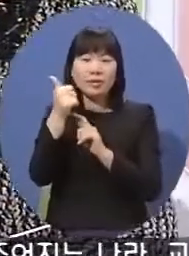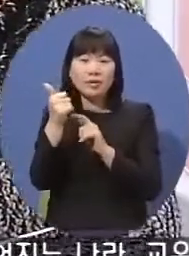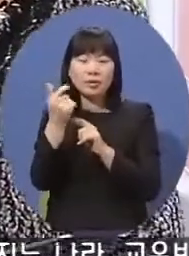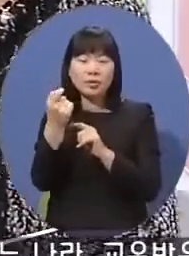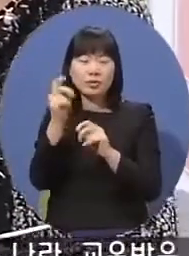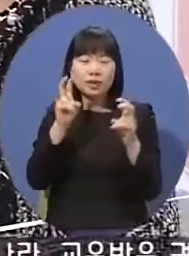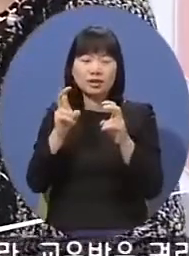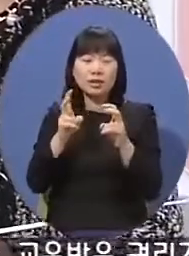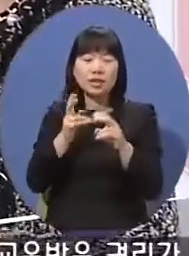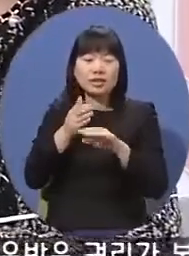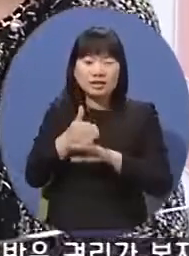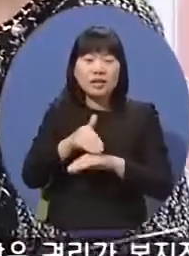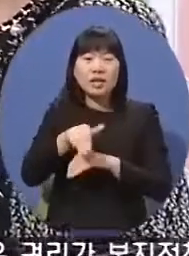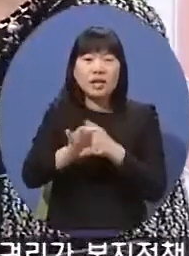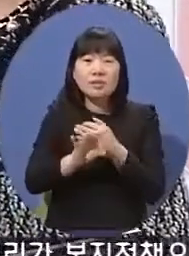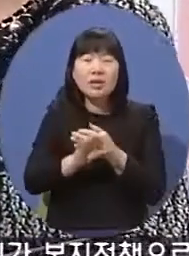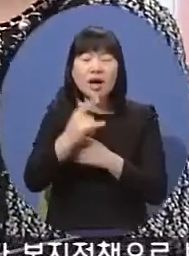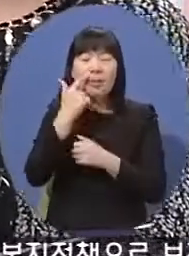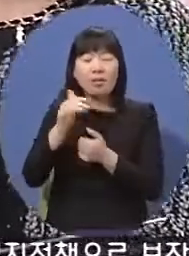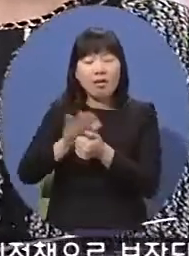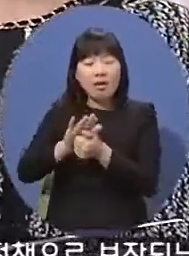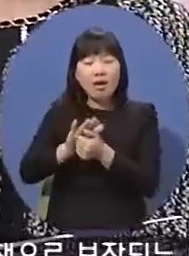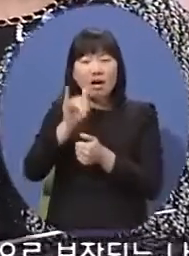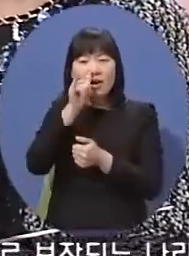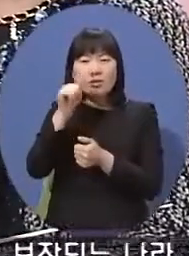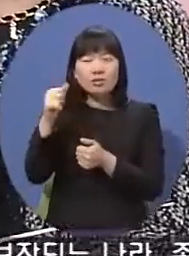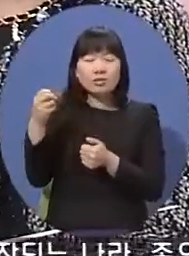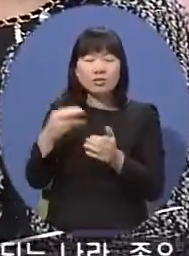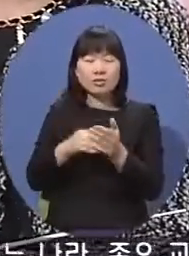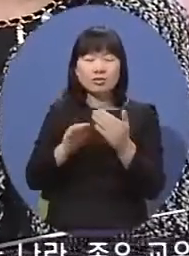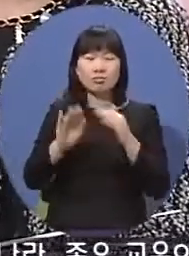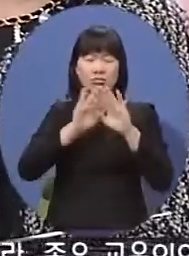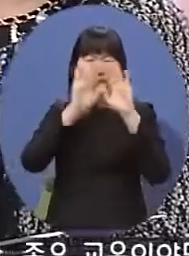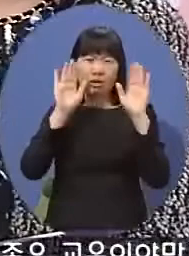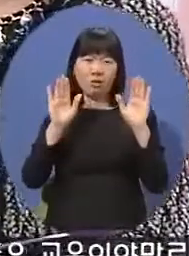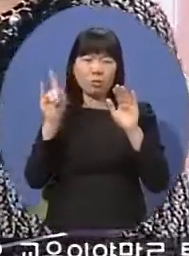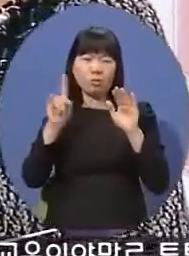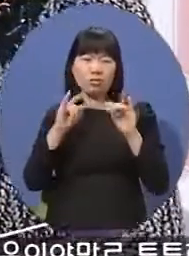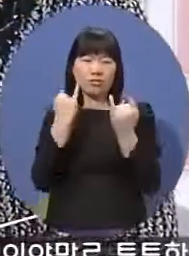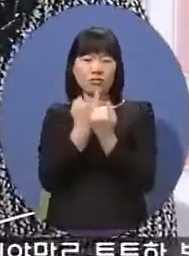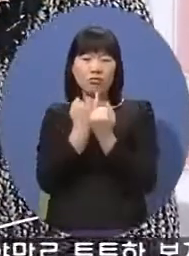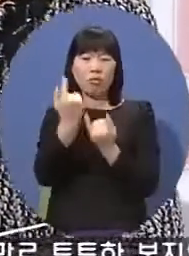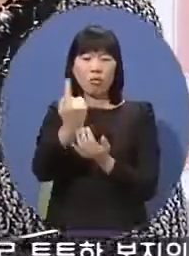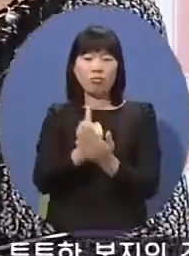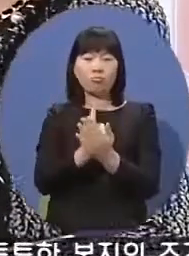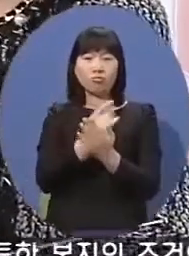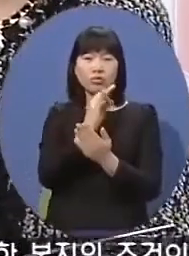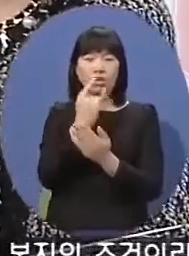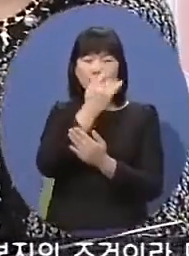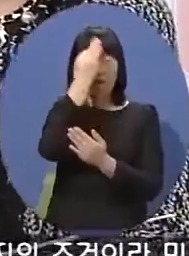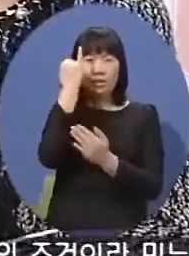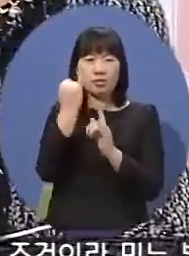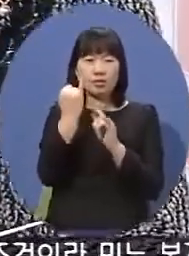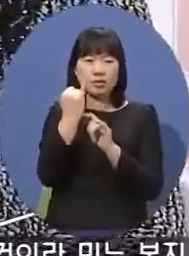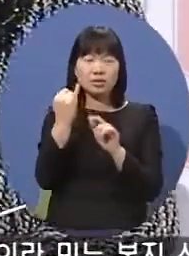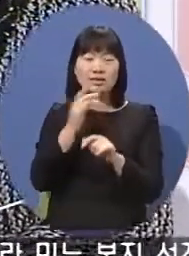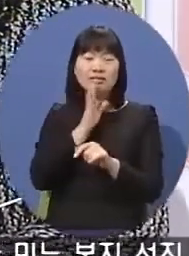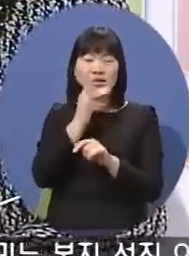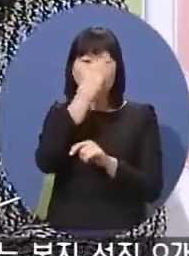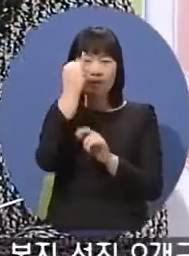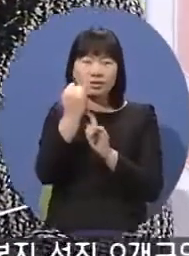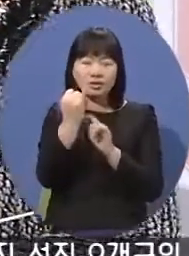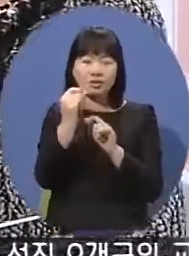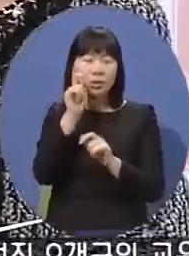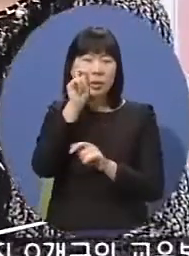늦게 출근하면 아빠가 막 이렇게 해주고 그러고 나서 낮에는 어떤 아줌마가 오거나 외할머니나 친할머니나 고모가